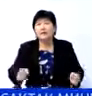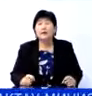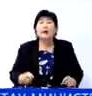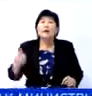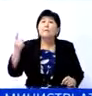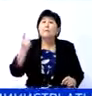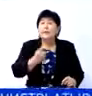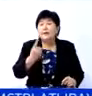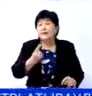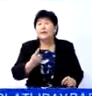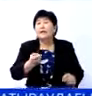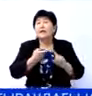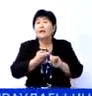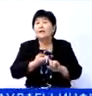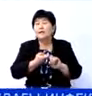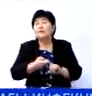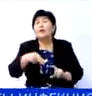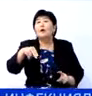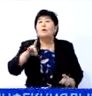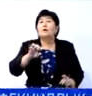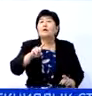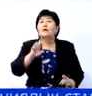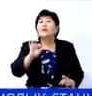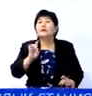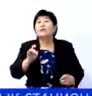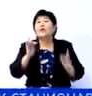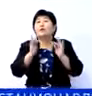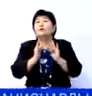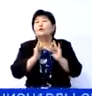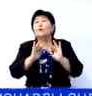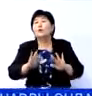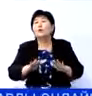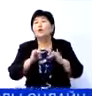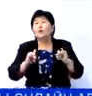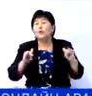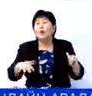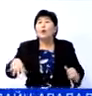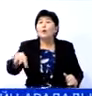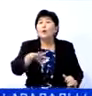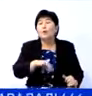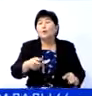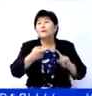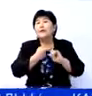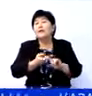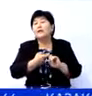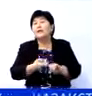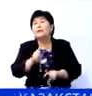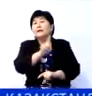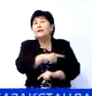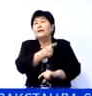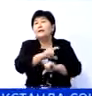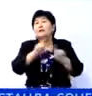Бірінші, инфекциялық және провизорлық төсек орындарын көбейту. Өңірімізде инфекциялық